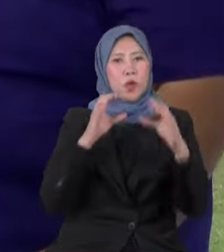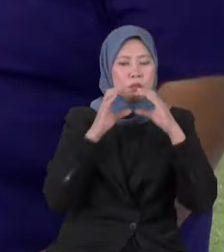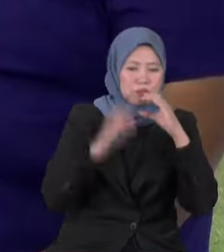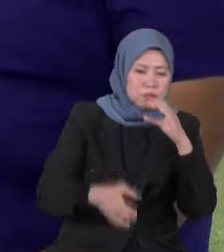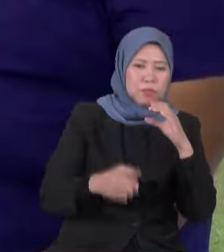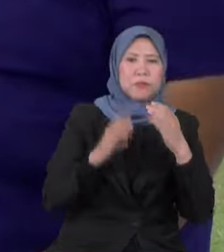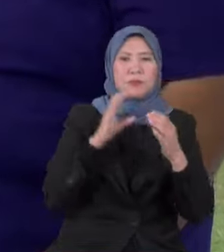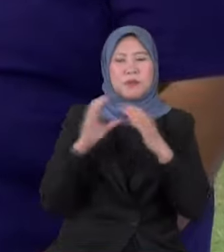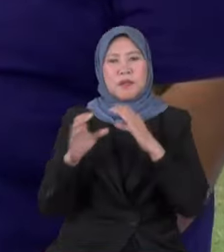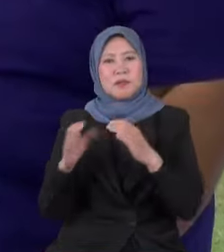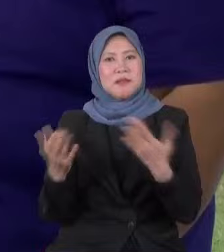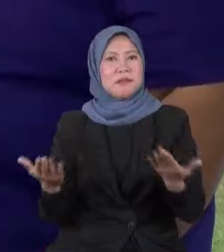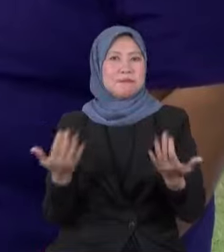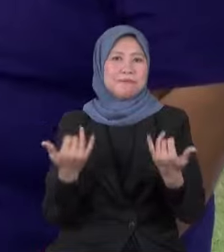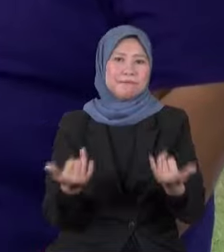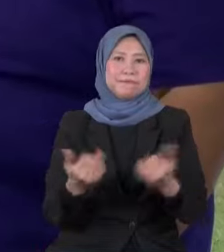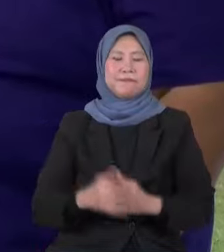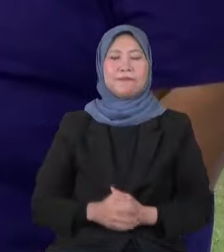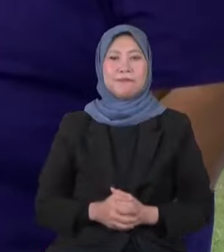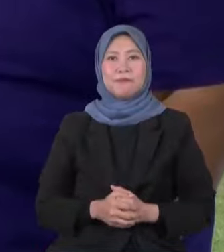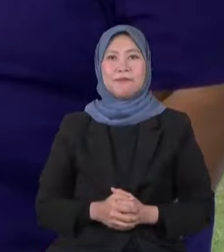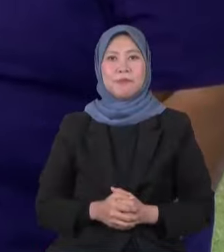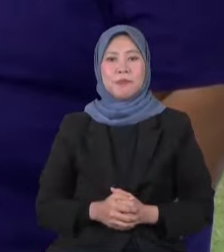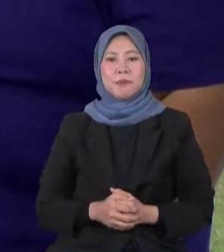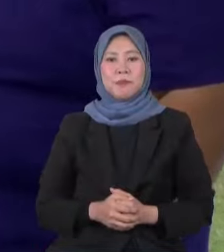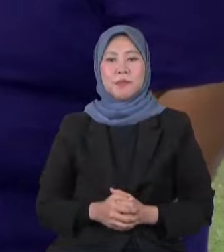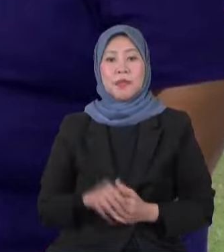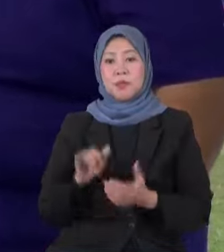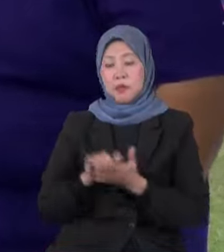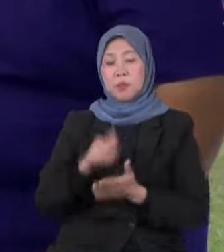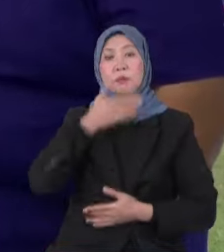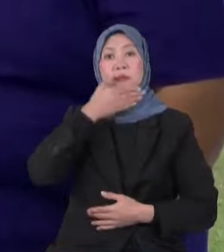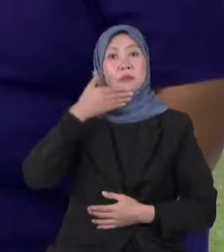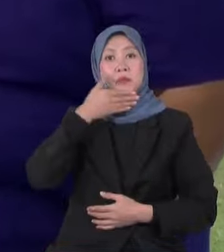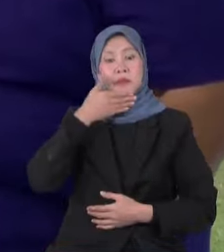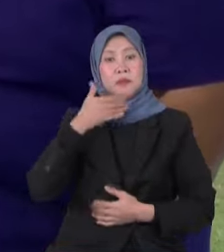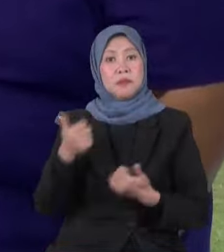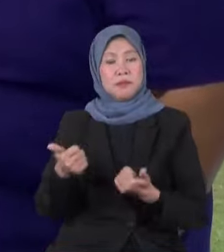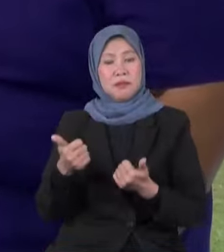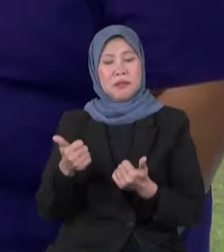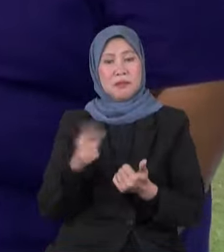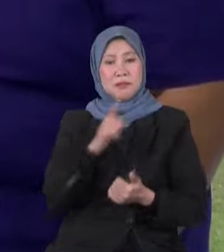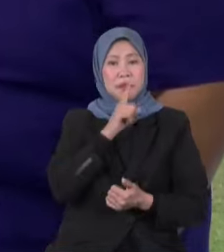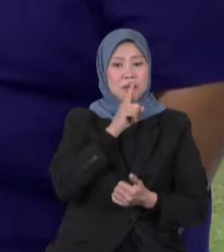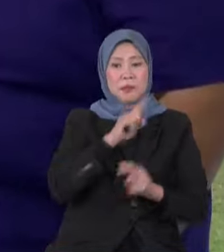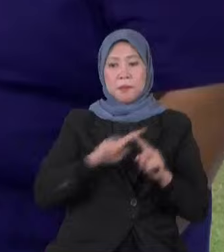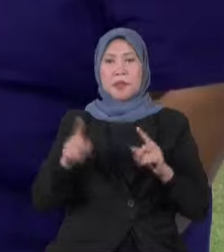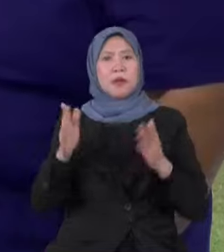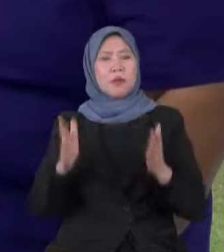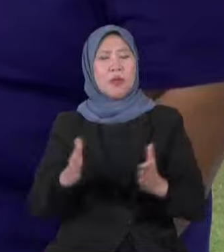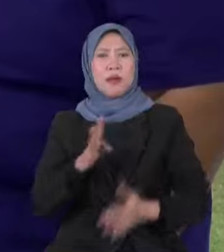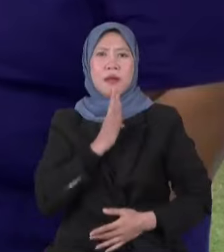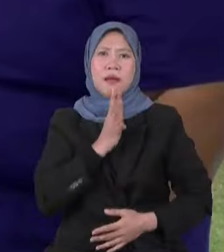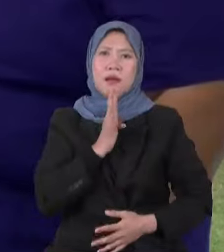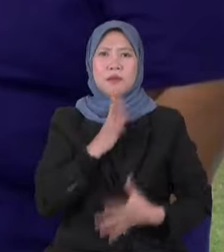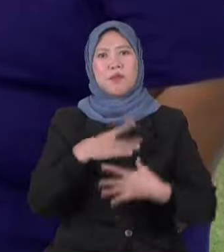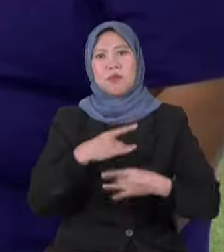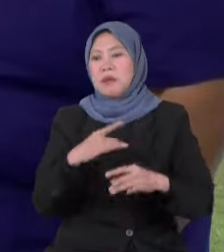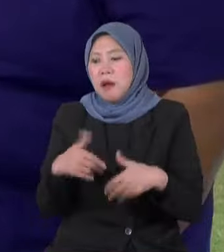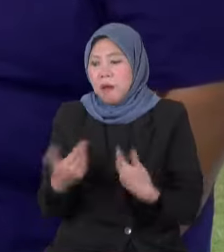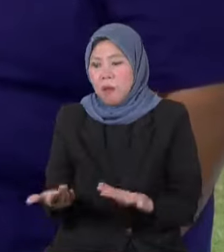yang kita hadapi sekarang ni. Itu bagi mereka belia segelintirnya yang introvert. Bagi mereka extrovert, suka bercakap. Bagaimana